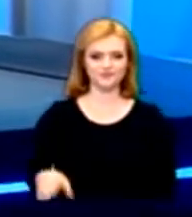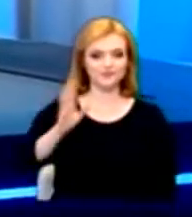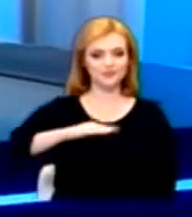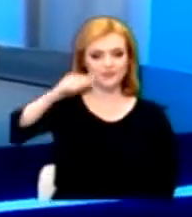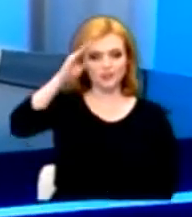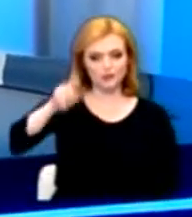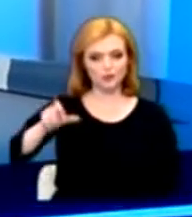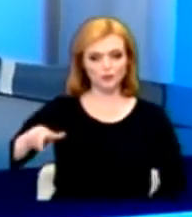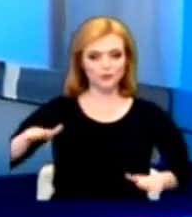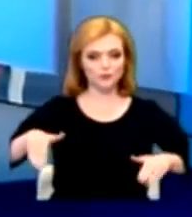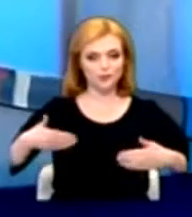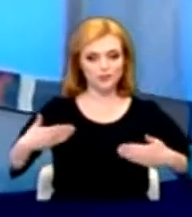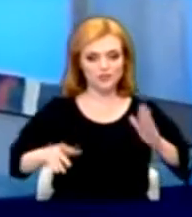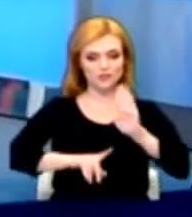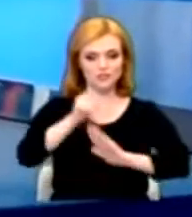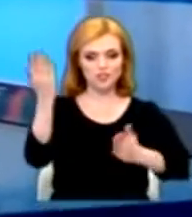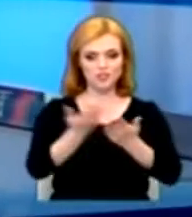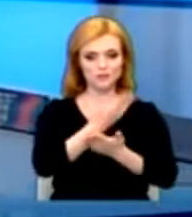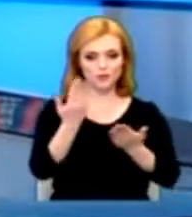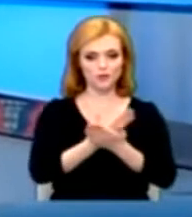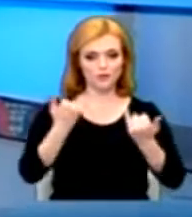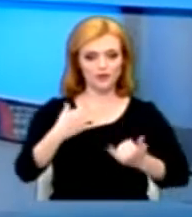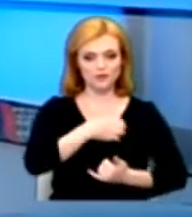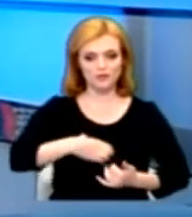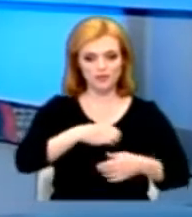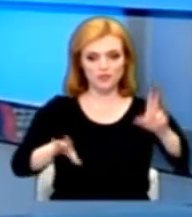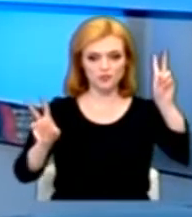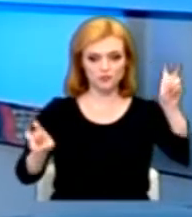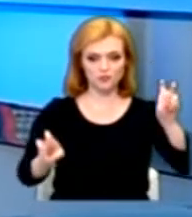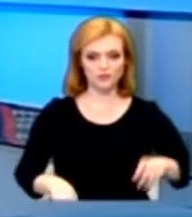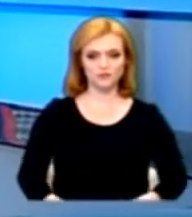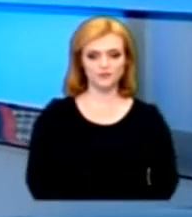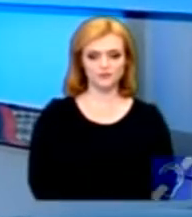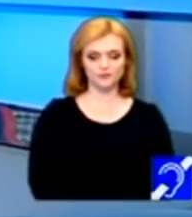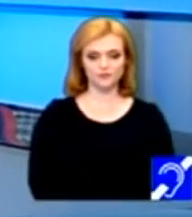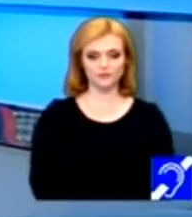Doamnelor, domnilor, bună seara și bine v-am regăsit la Telejurnal. Iată principalele subiecte.